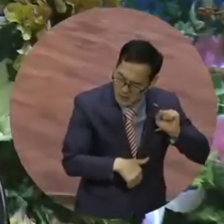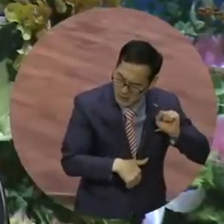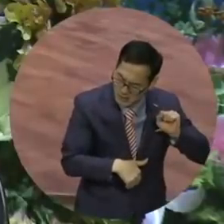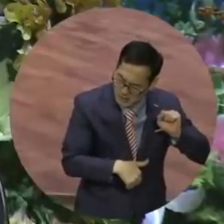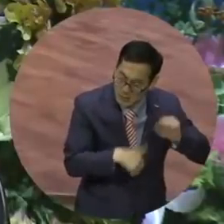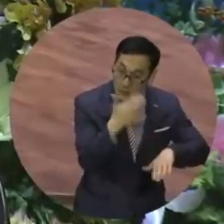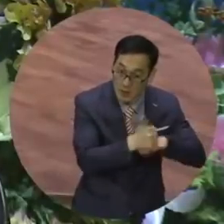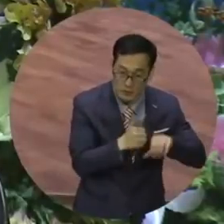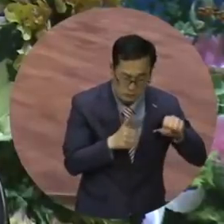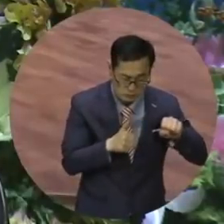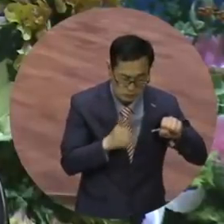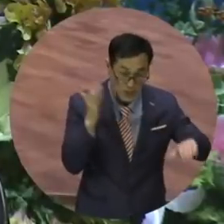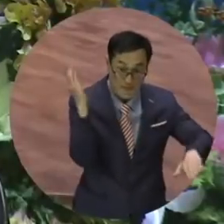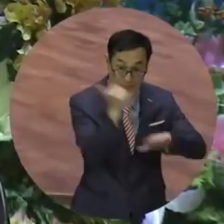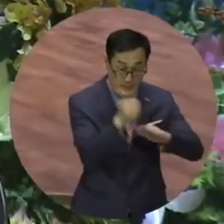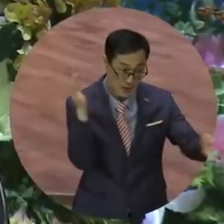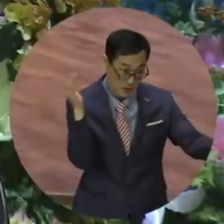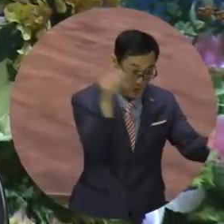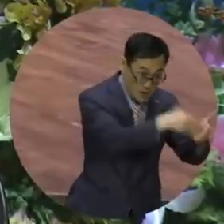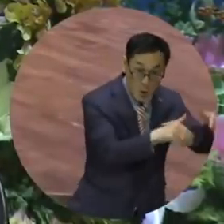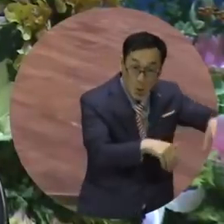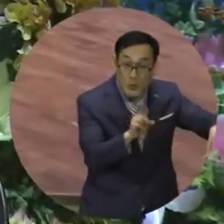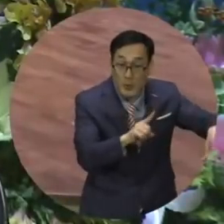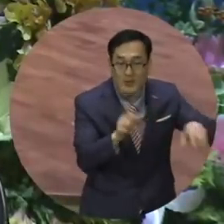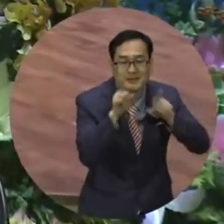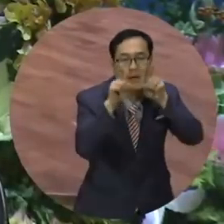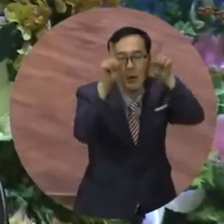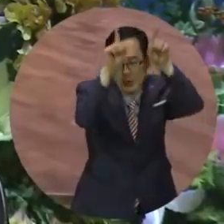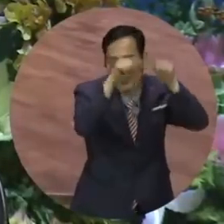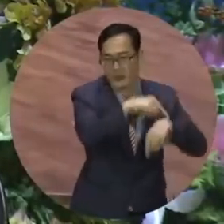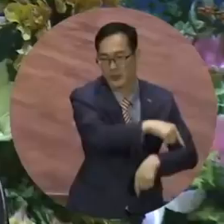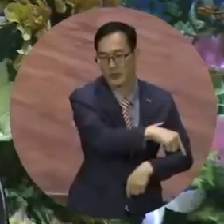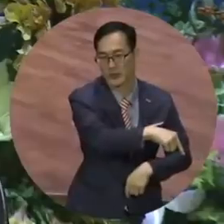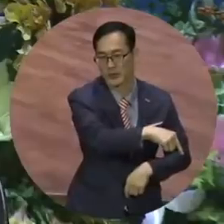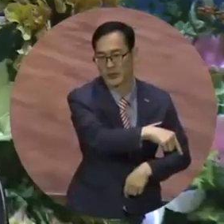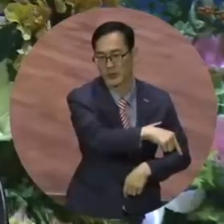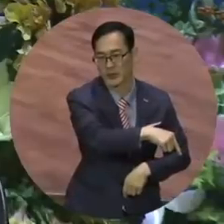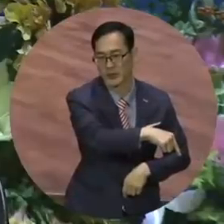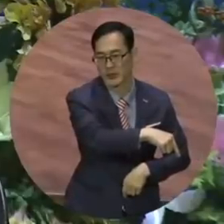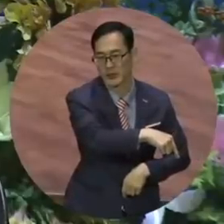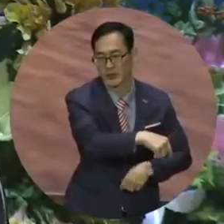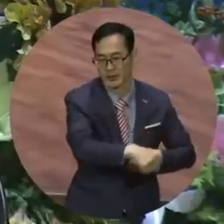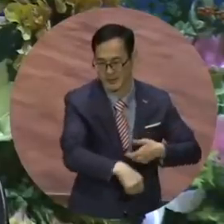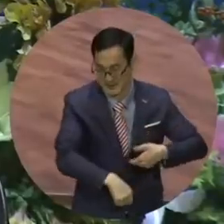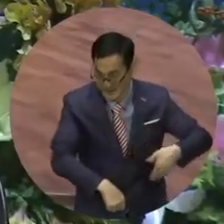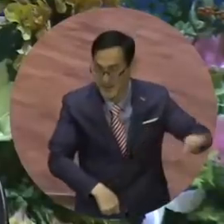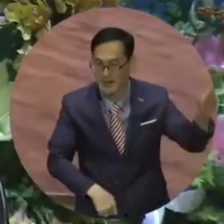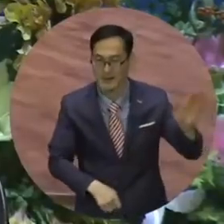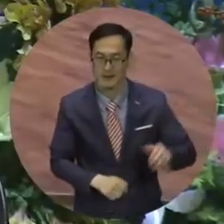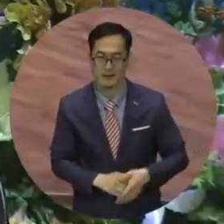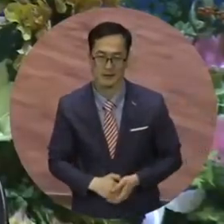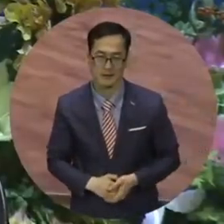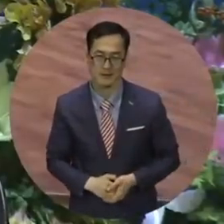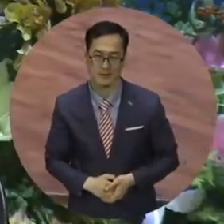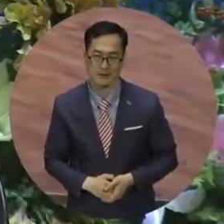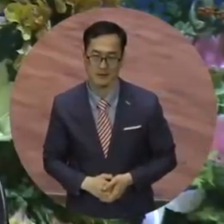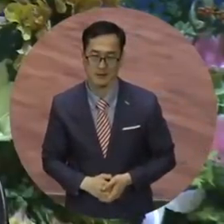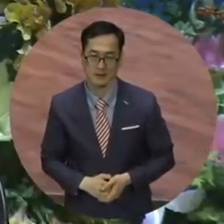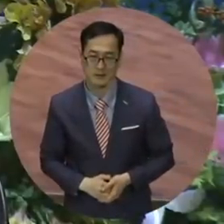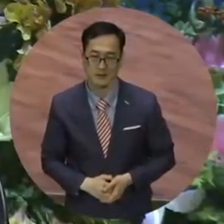있는, 저주받은 사단이 있는 지옥불로, 멸망길로 가는 것이 인간의